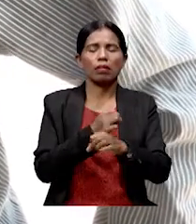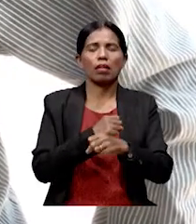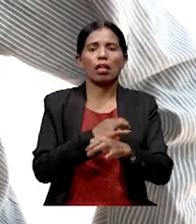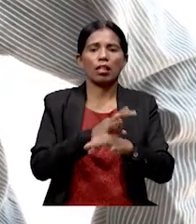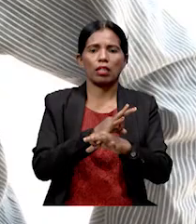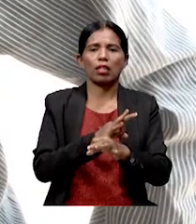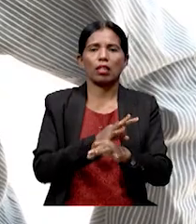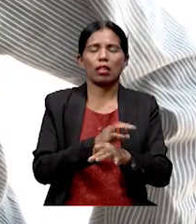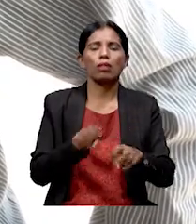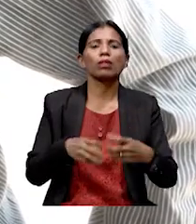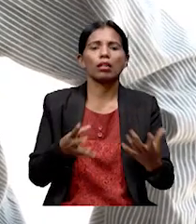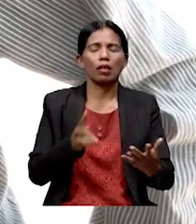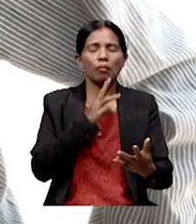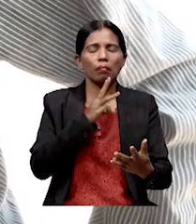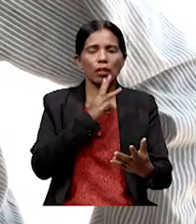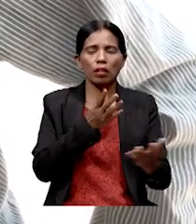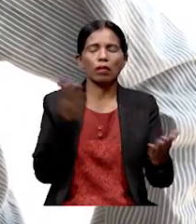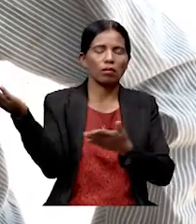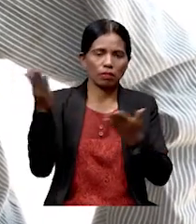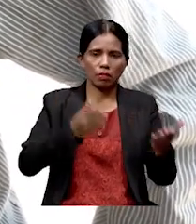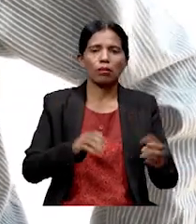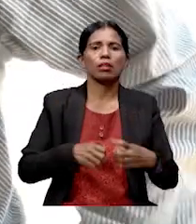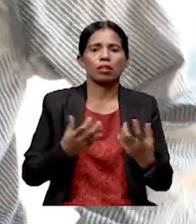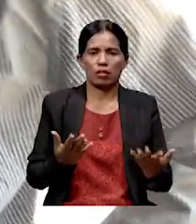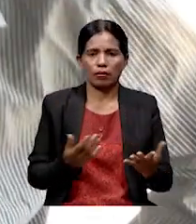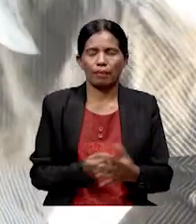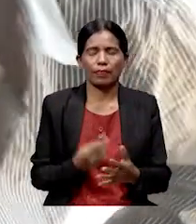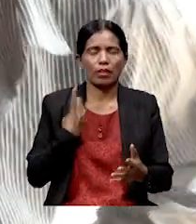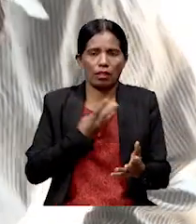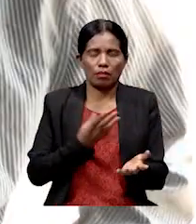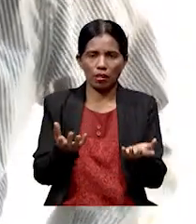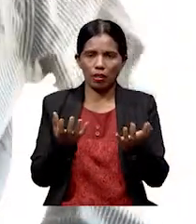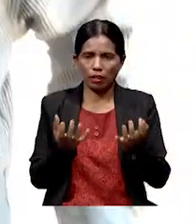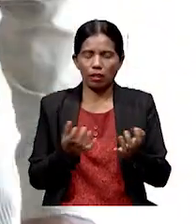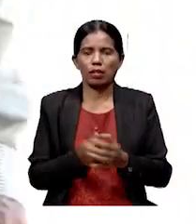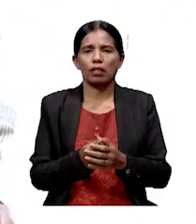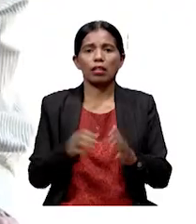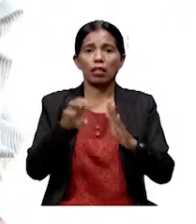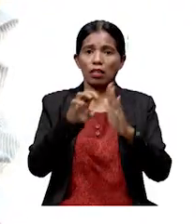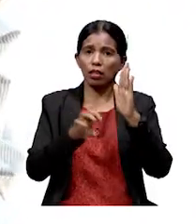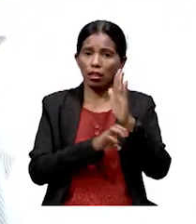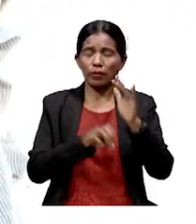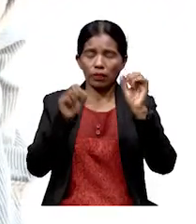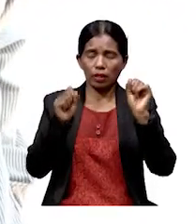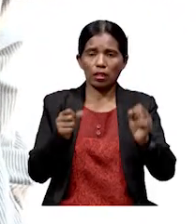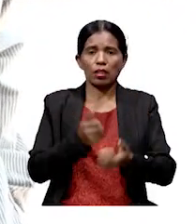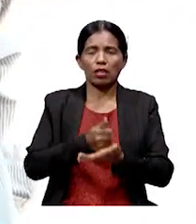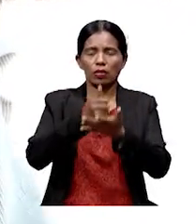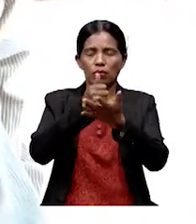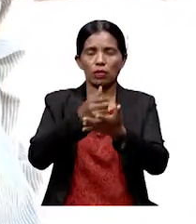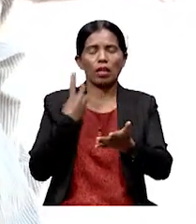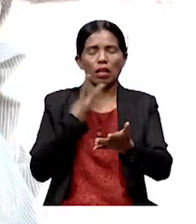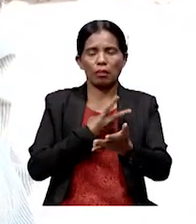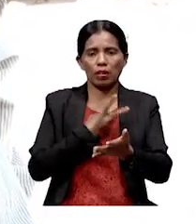agora bem a tua mais sério de dia né mas me acarrego lhe liu estar o tem tá mata lhe liu bami bem de